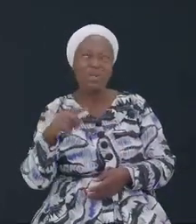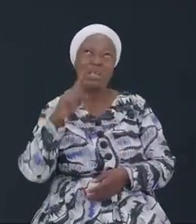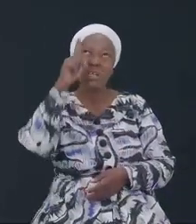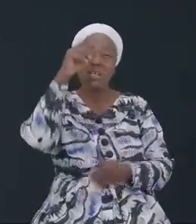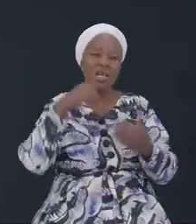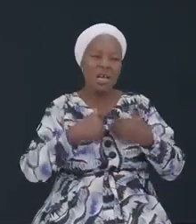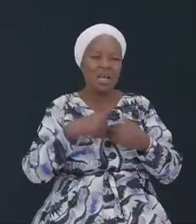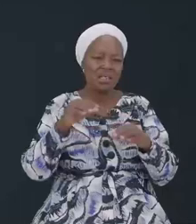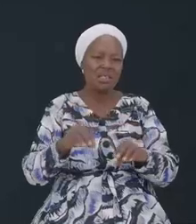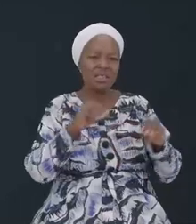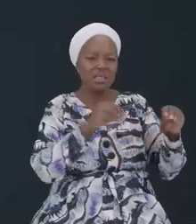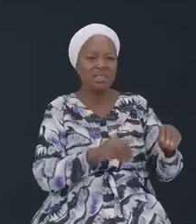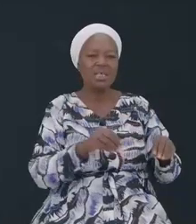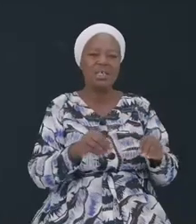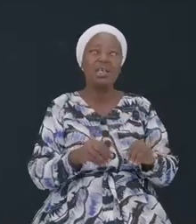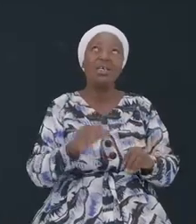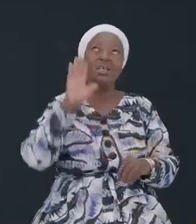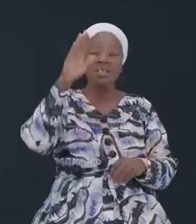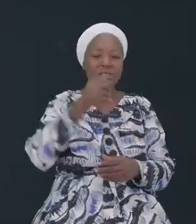puisqu'il m'aime, je le